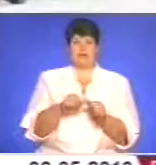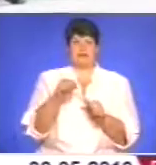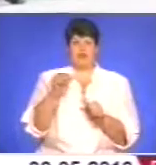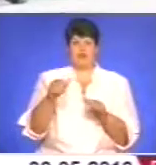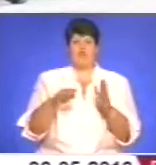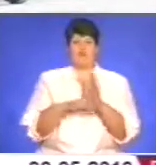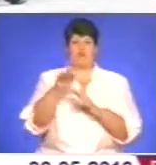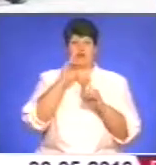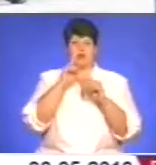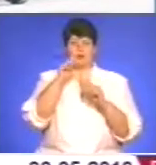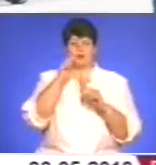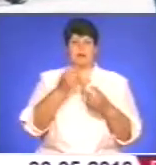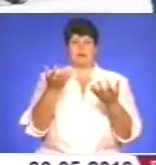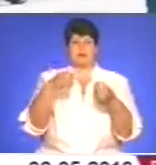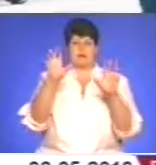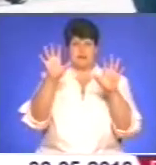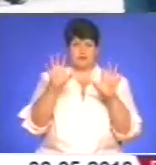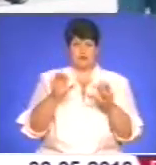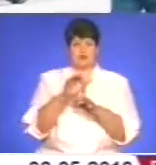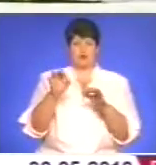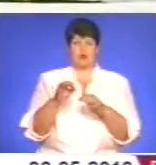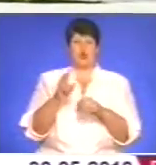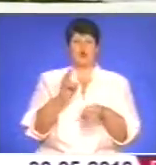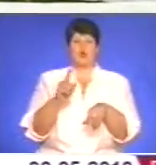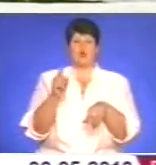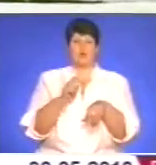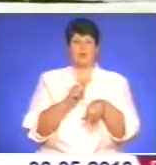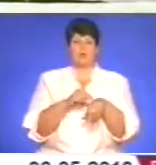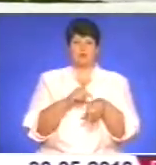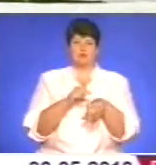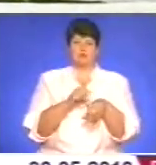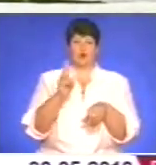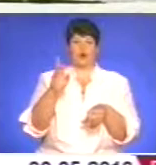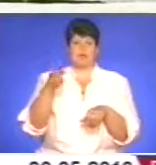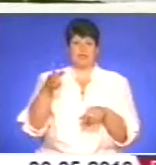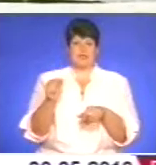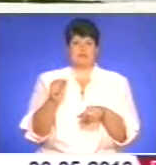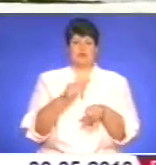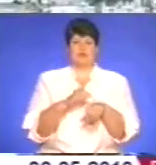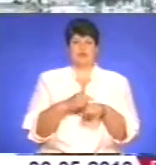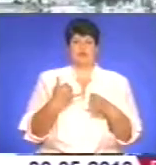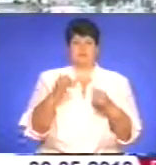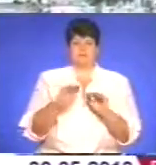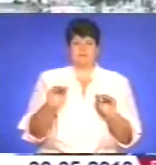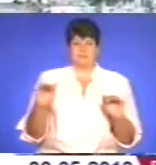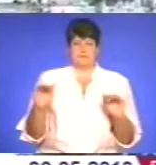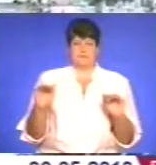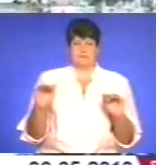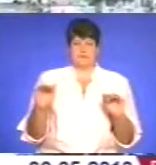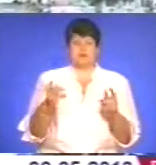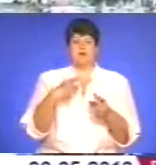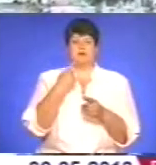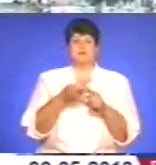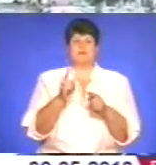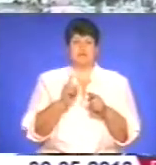Верховна Рада України прийняла законопроект про комендантську годину для неповнолітніх. Під час цих заходів працівниками міліції буде забезпечуватися охорона